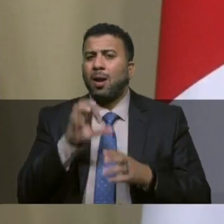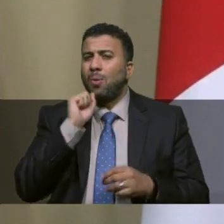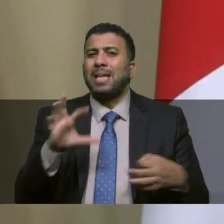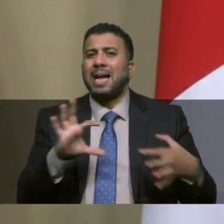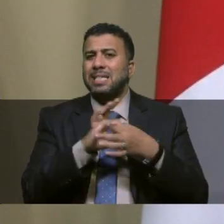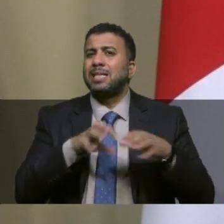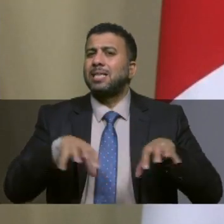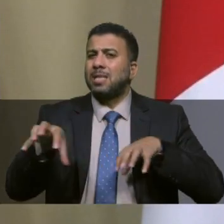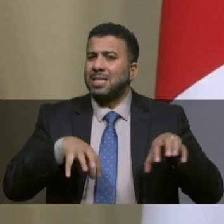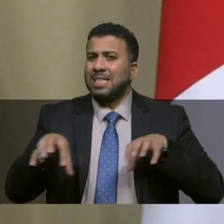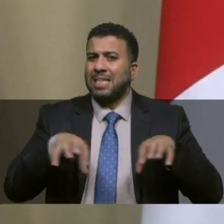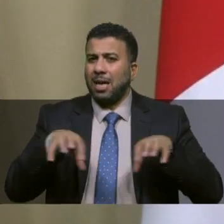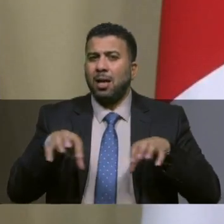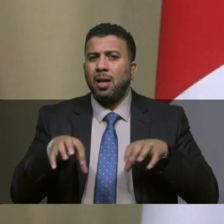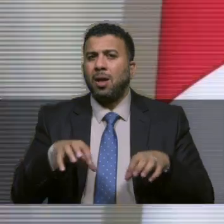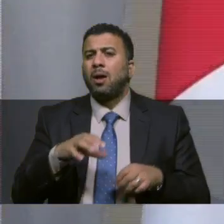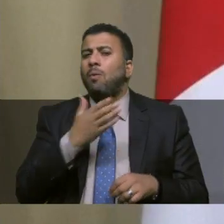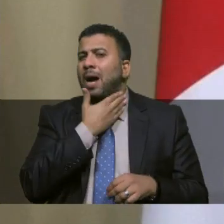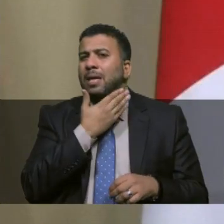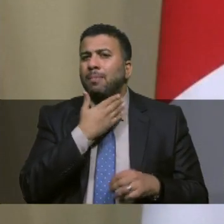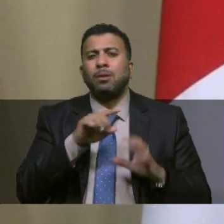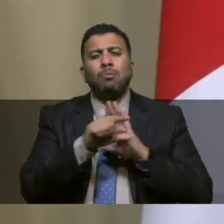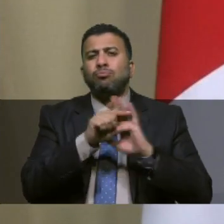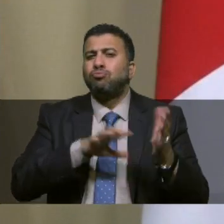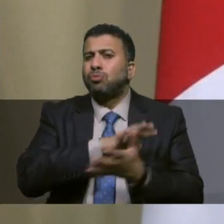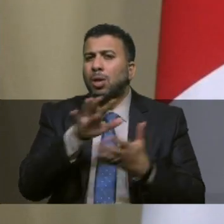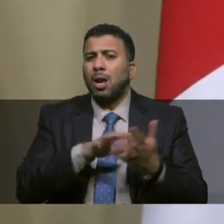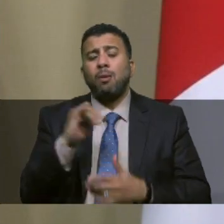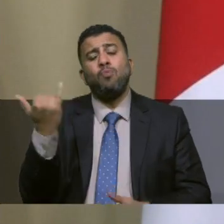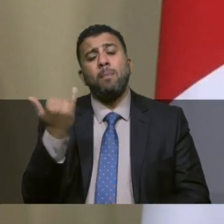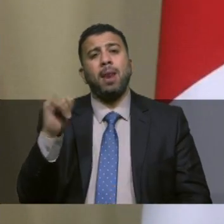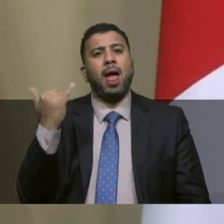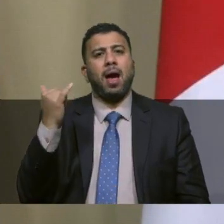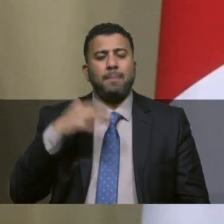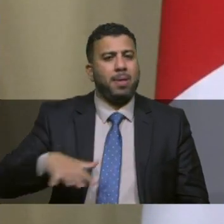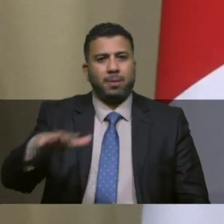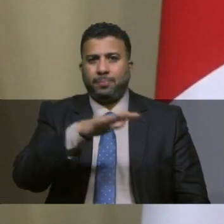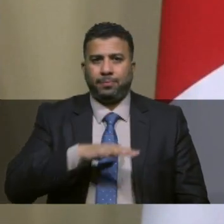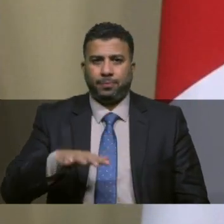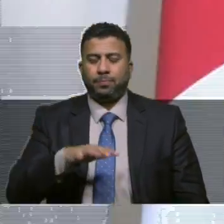المشتركة وتعزيز التعاون والتنسيق خدمة للقضايا والمصالح العربية.